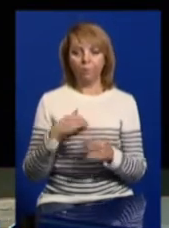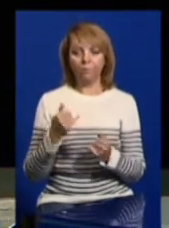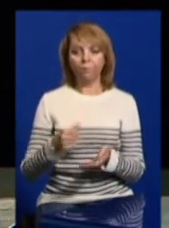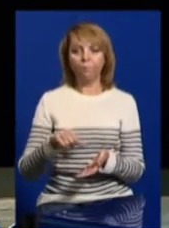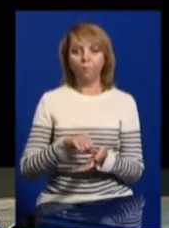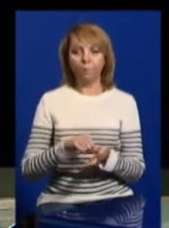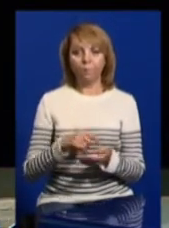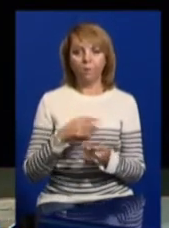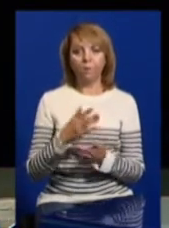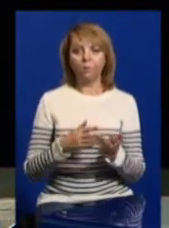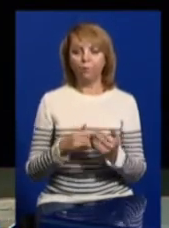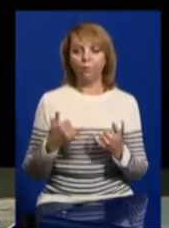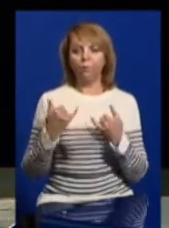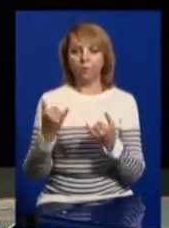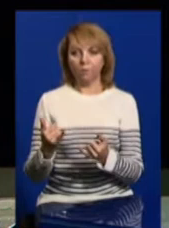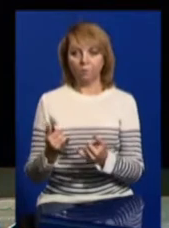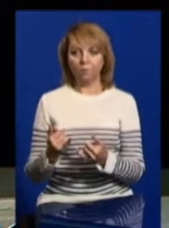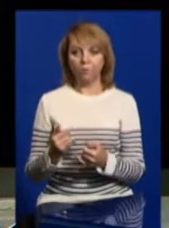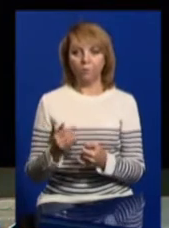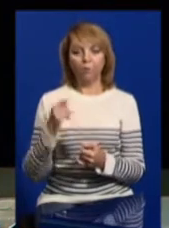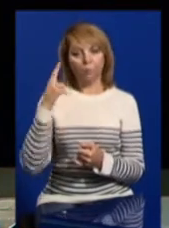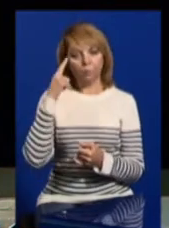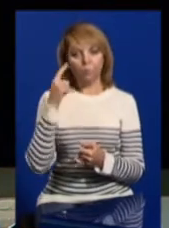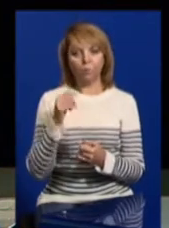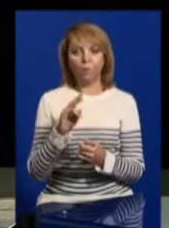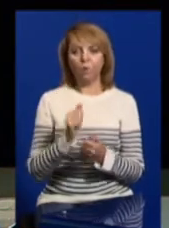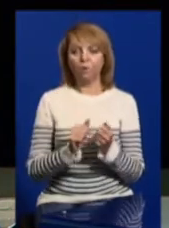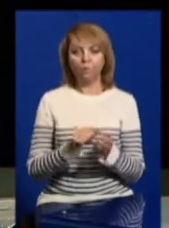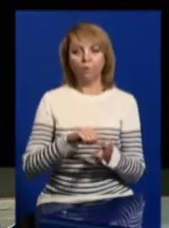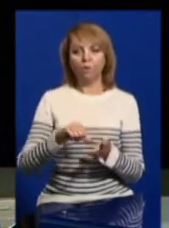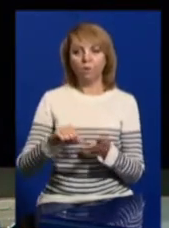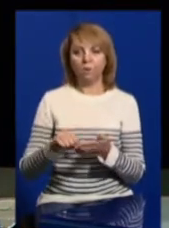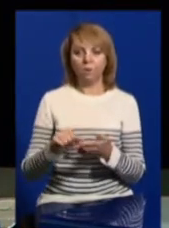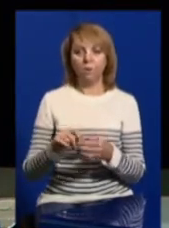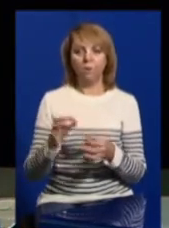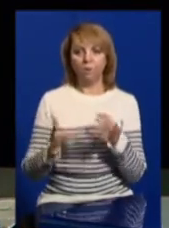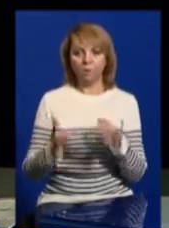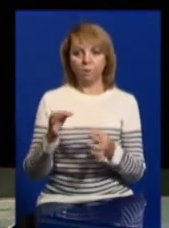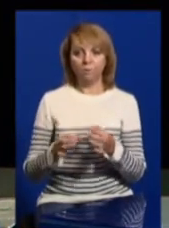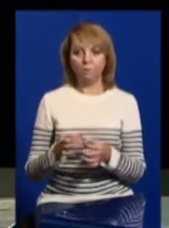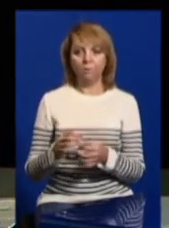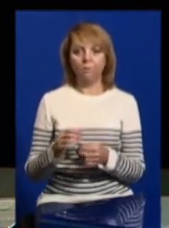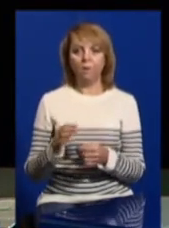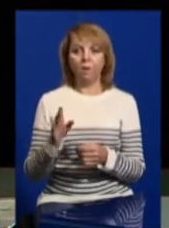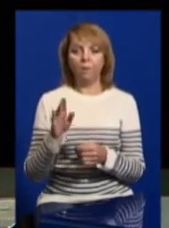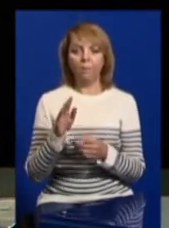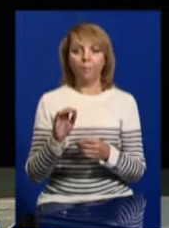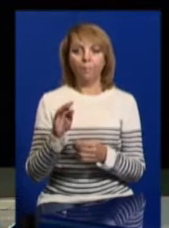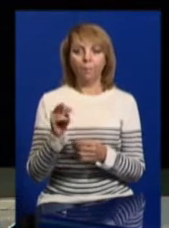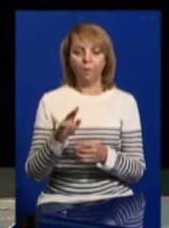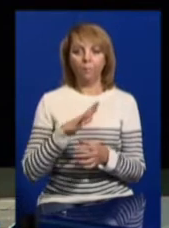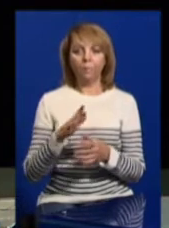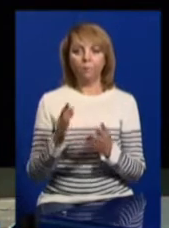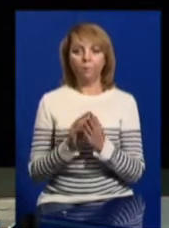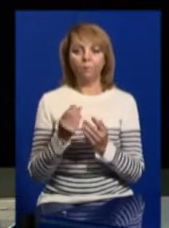з абсолютною повагою ставлюся до думки будь-якої з учасників процесу, і потім пані Юлія Козир розпочала своє клопотання, я не встиг,